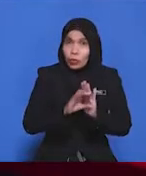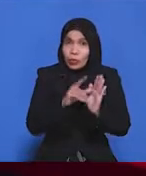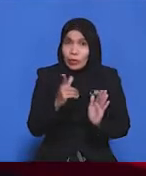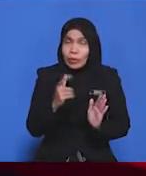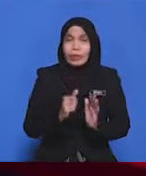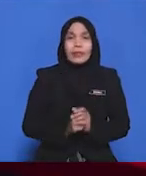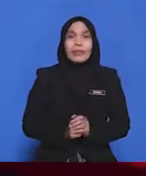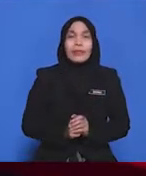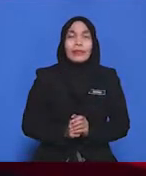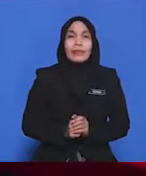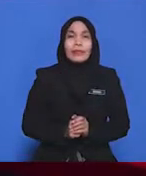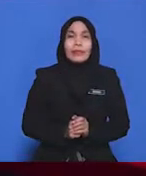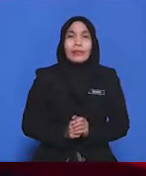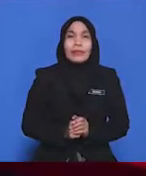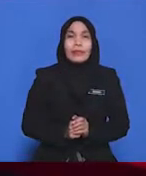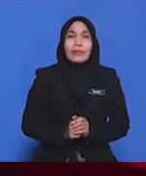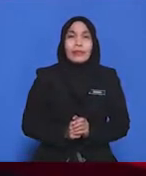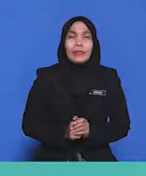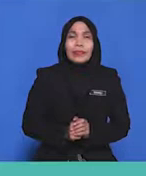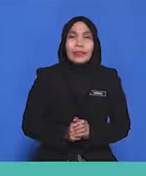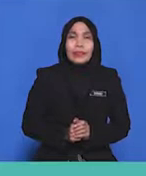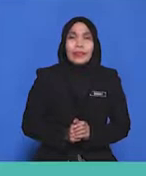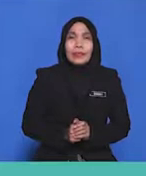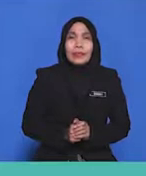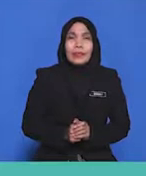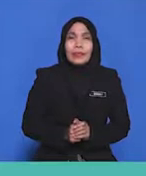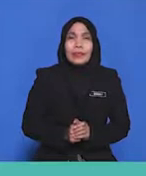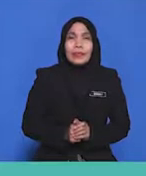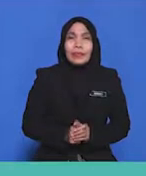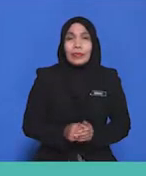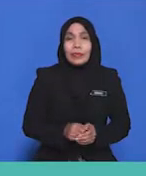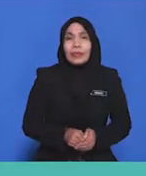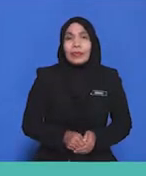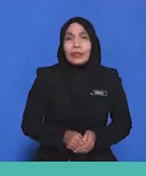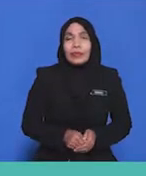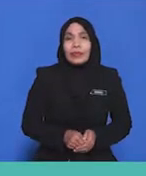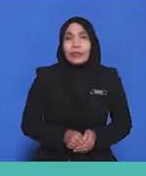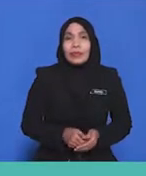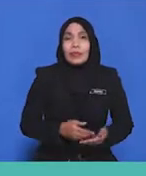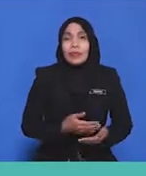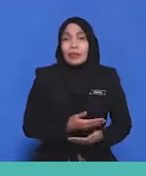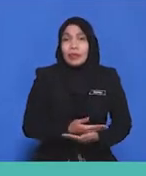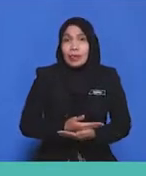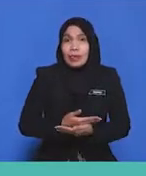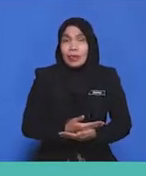kita kaitkan dengan keluarga, peniruan anak dari sukan bapanya seperti anak Cristiano